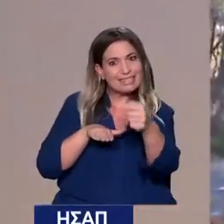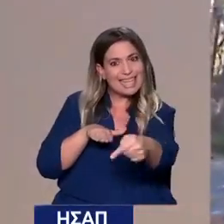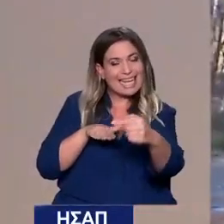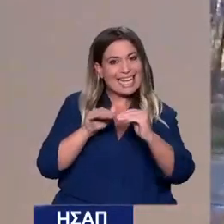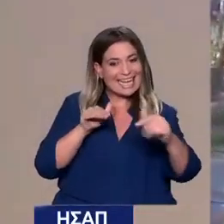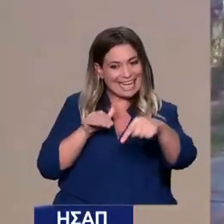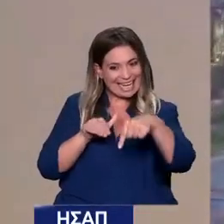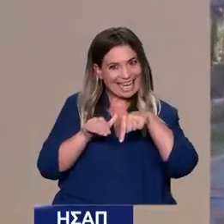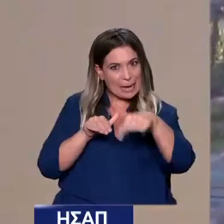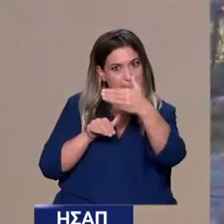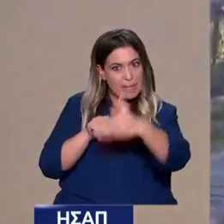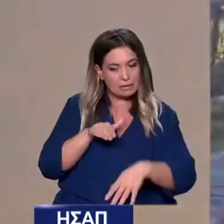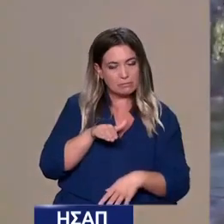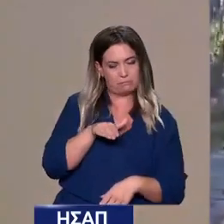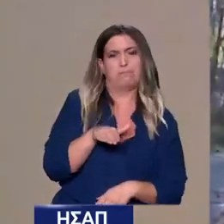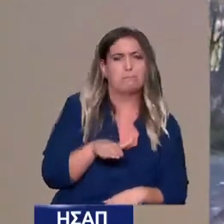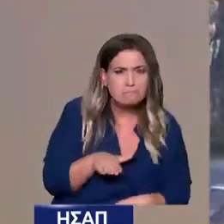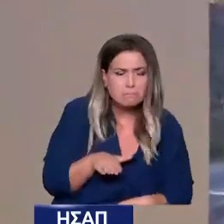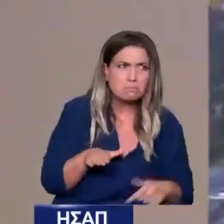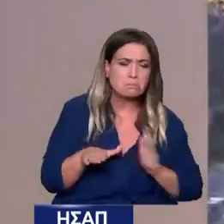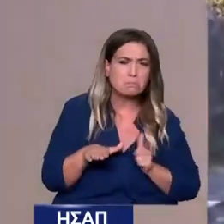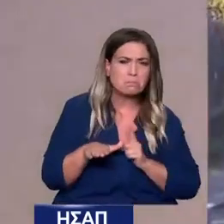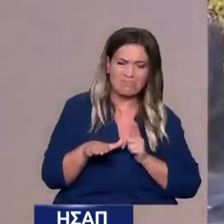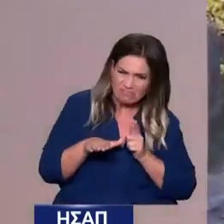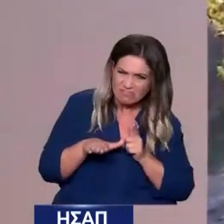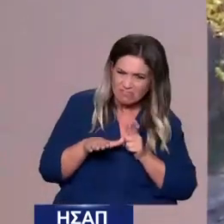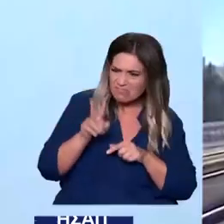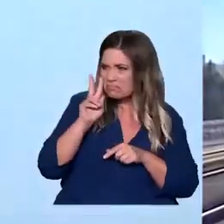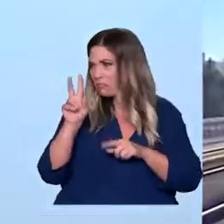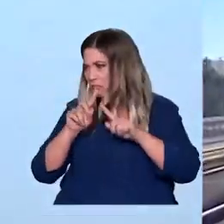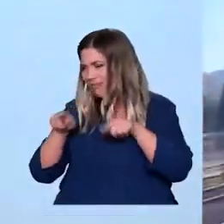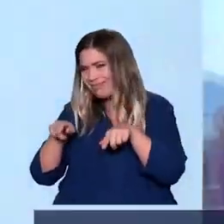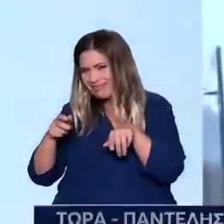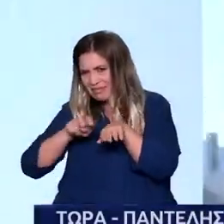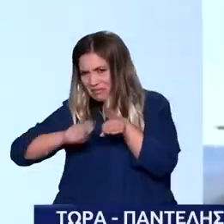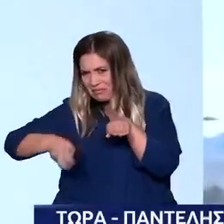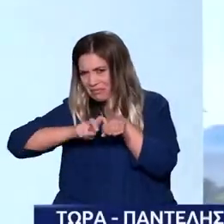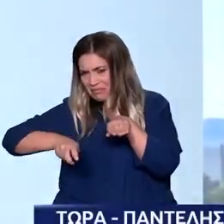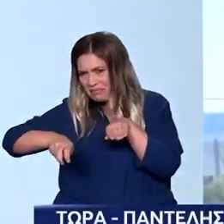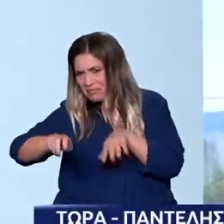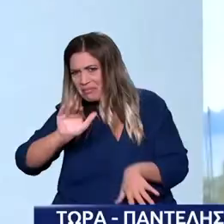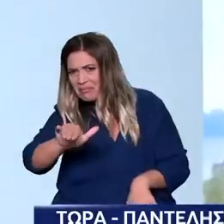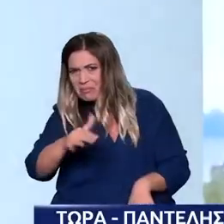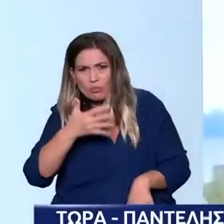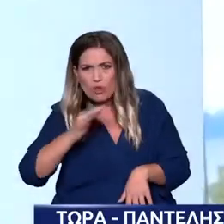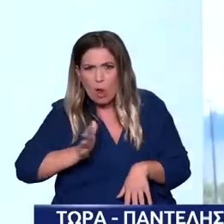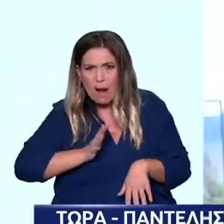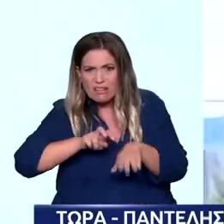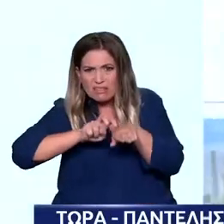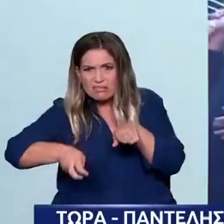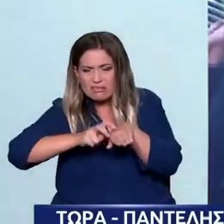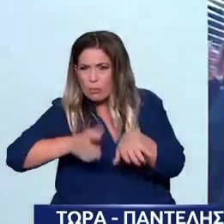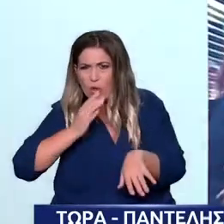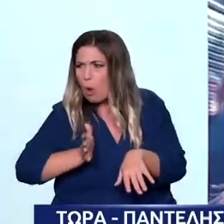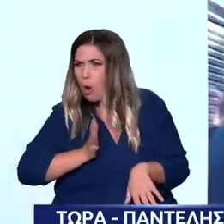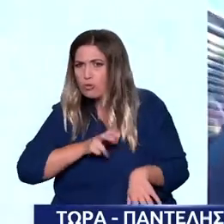Είδαμε από τα παράθυρα κάποιους μετά από λίγη ώρα να περπατάνε προς το σταθμό της Ειρήνης. Ρωτήσαμε τι έχει συμβεί. Μας